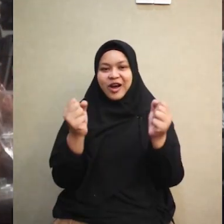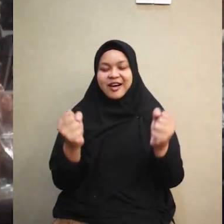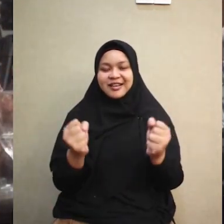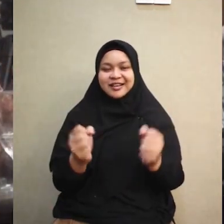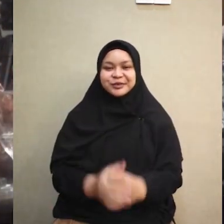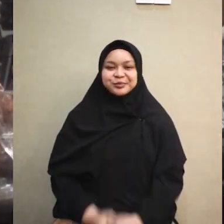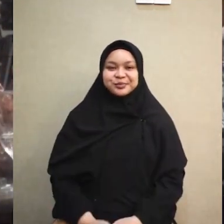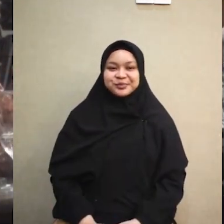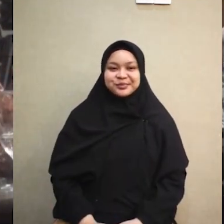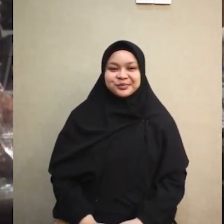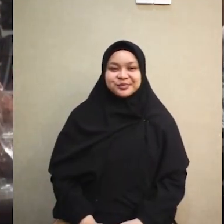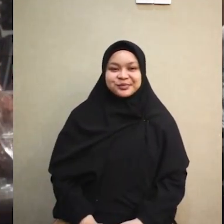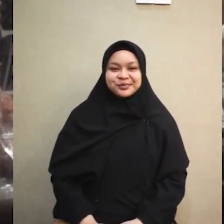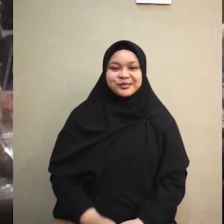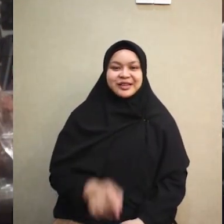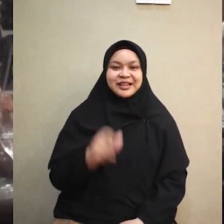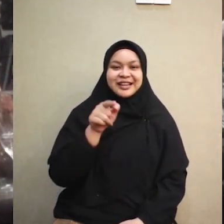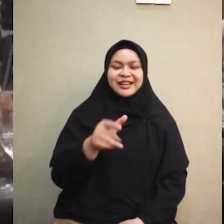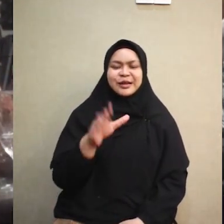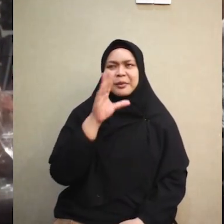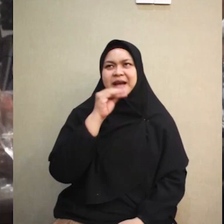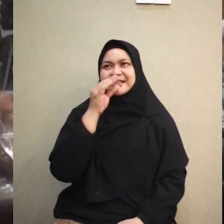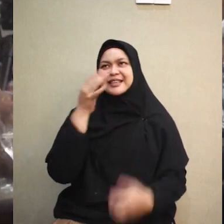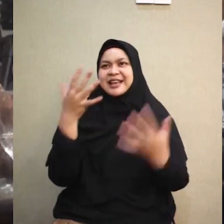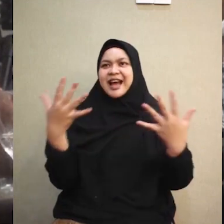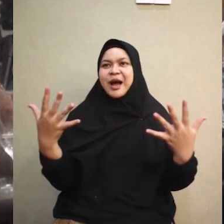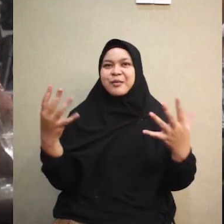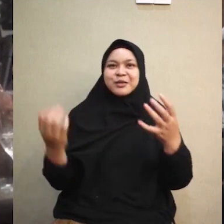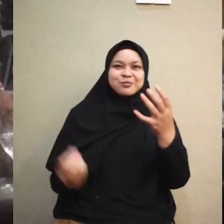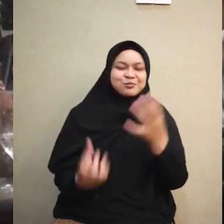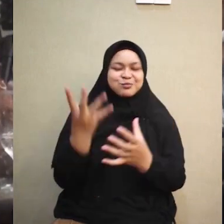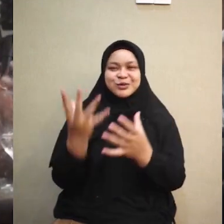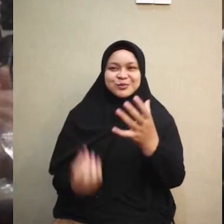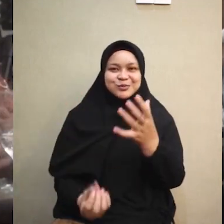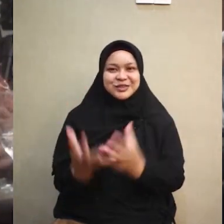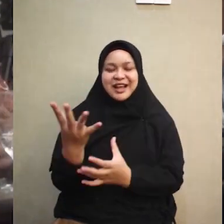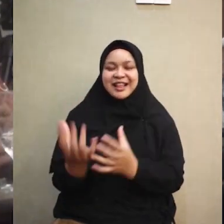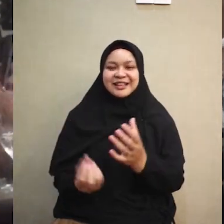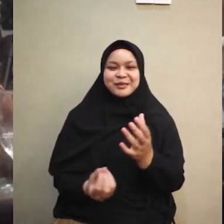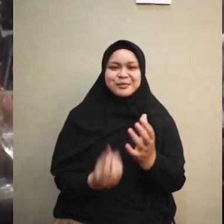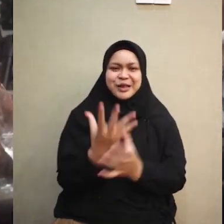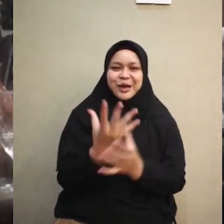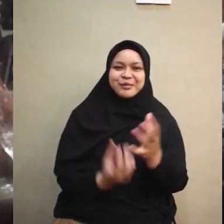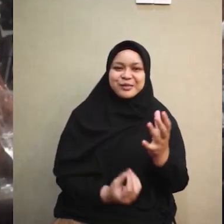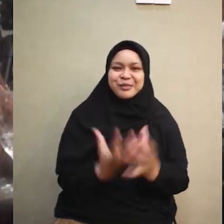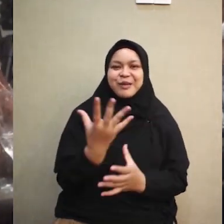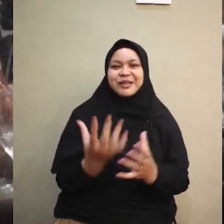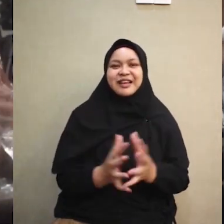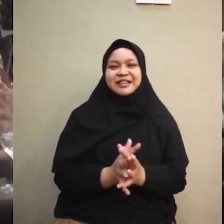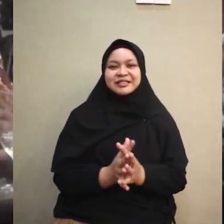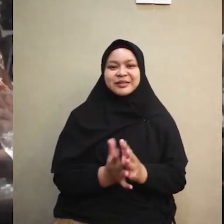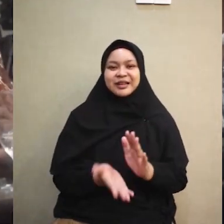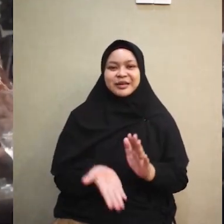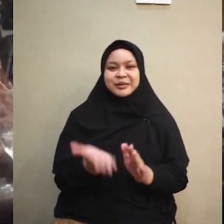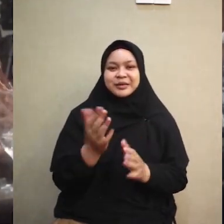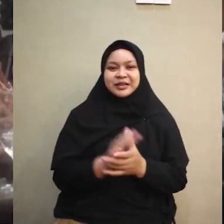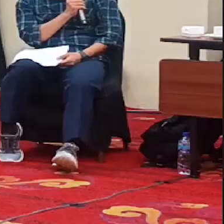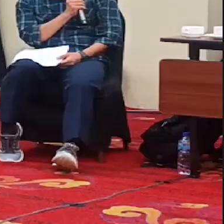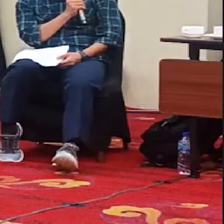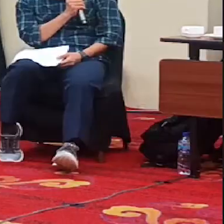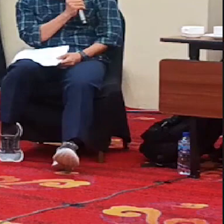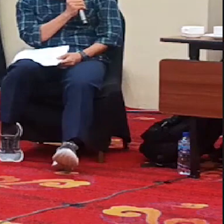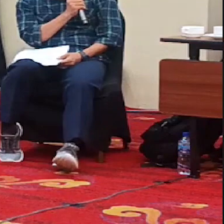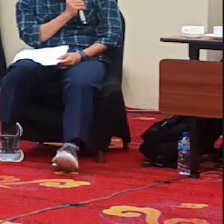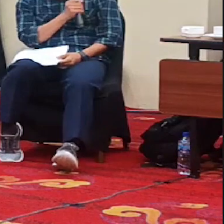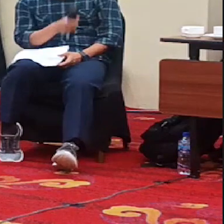dan apa ya Bahasanya ya terpental-pental gitu ya nasionalisme terpental-pental mau jujur atau